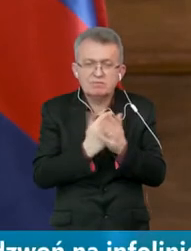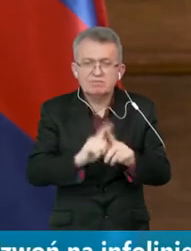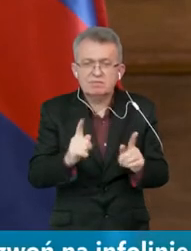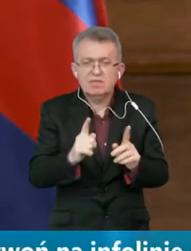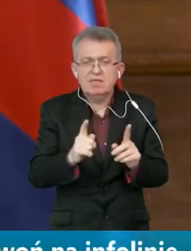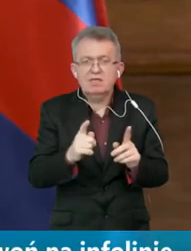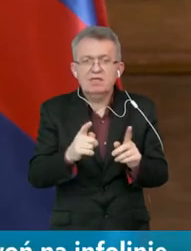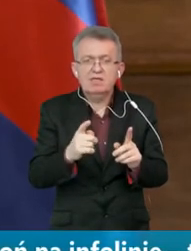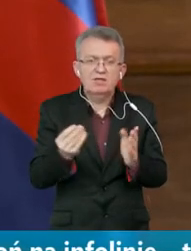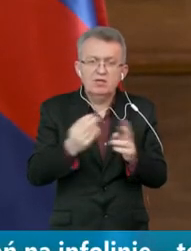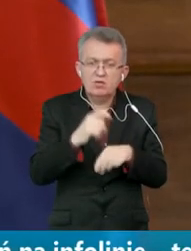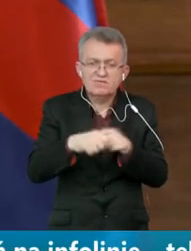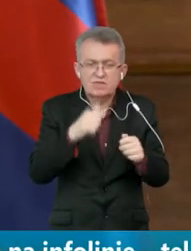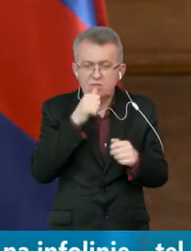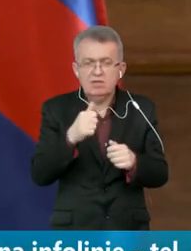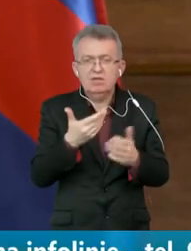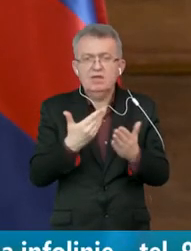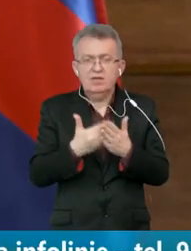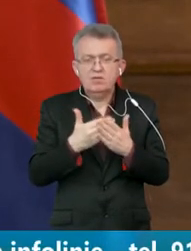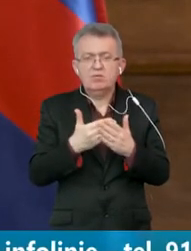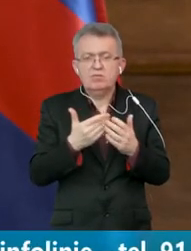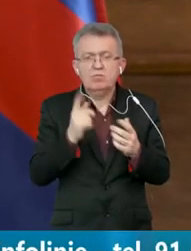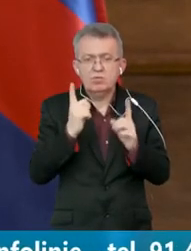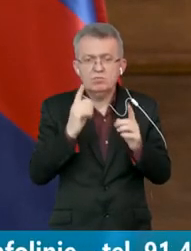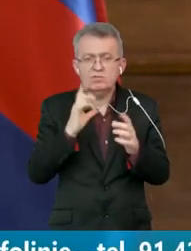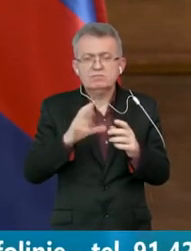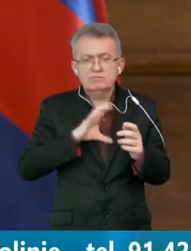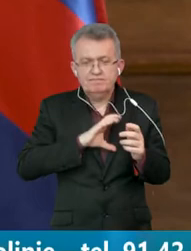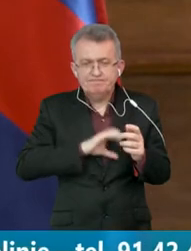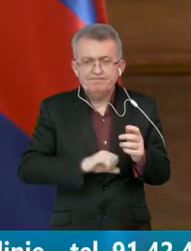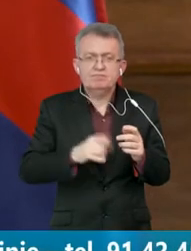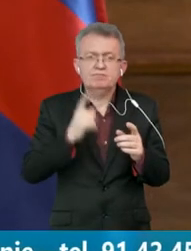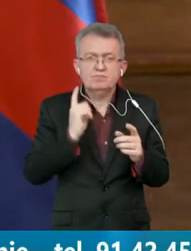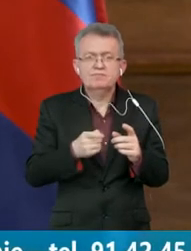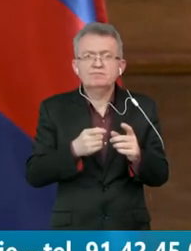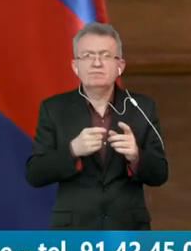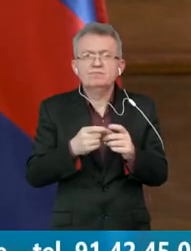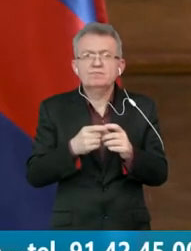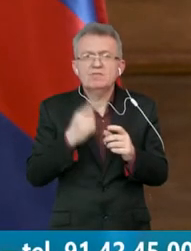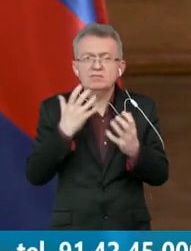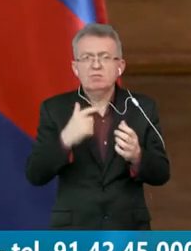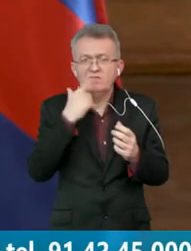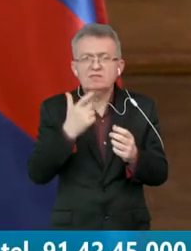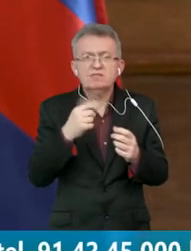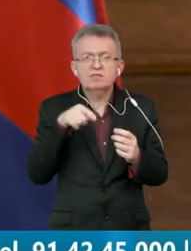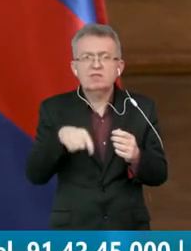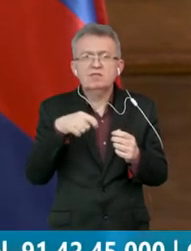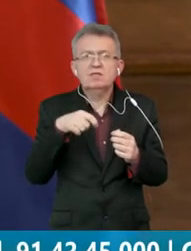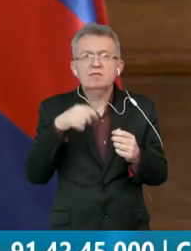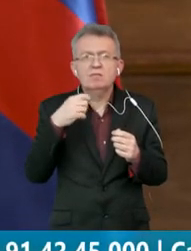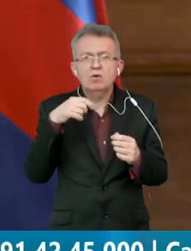pewne rozwiązania. Stąd no niestety musimy się uzbroić w cierpliwość. Chcę powiedzieć, że ten rok będzie